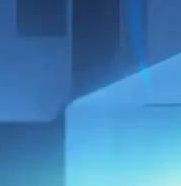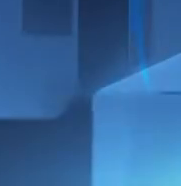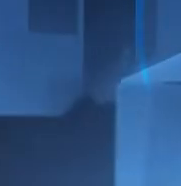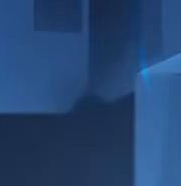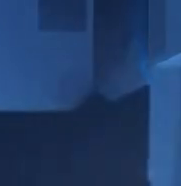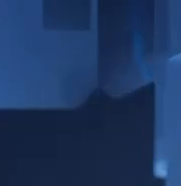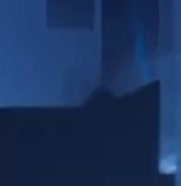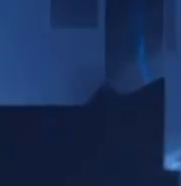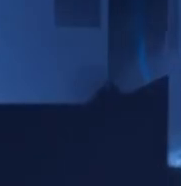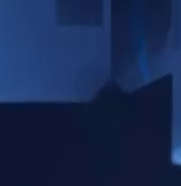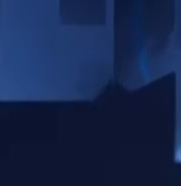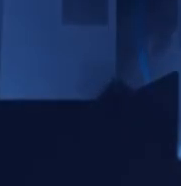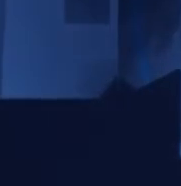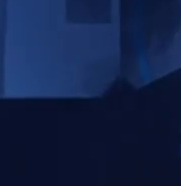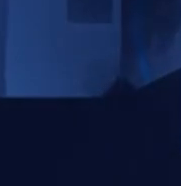телеканал ЖТСУ.